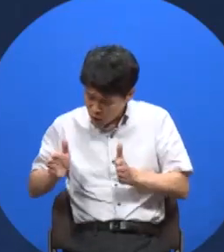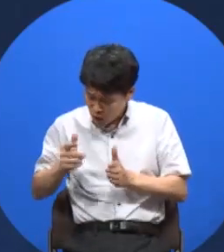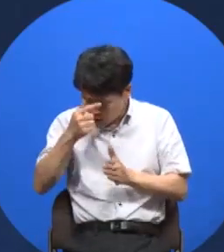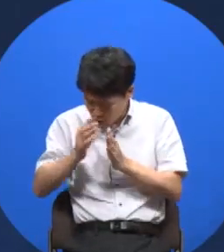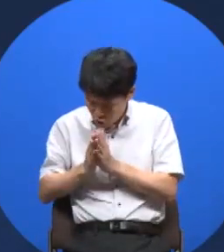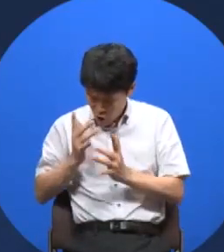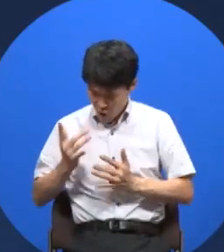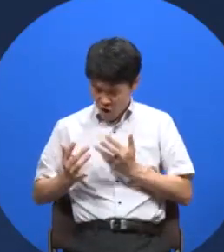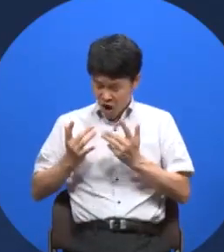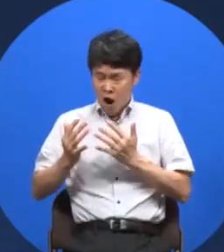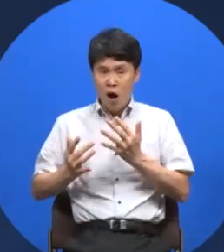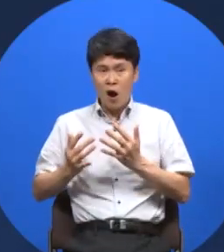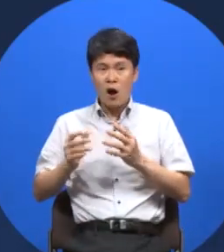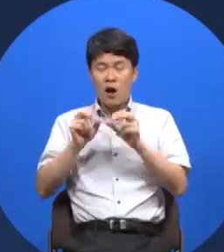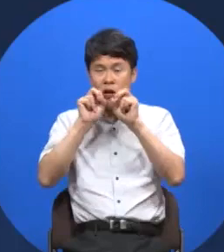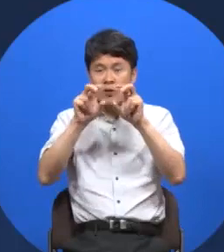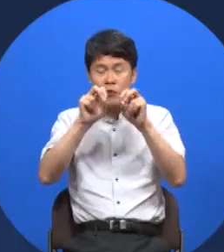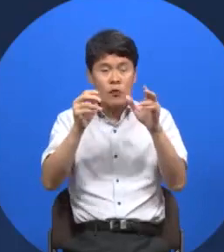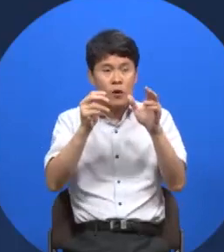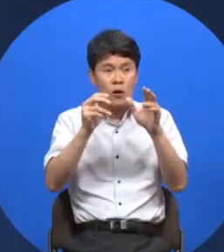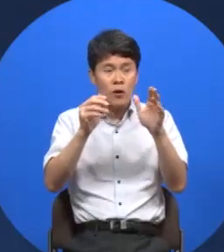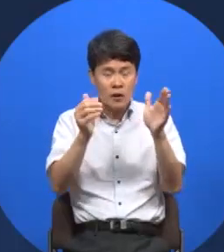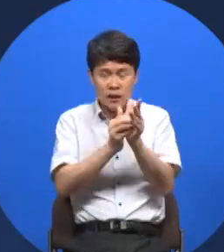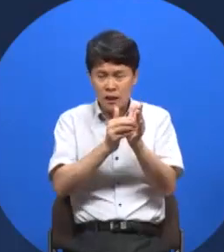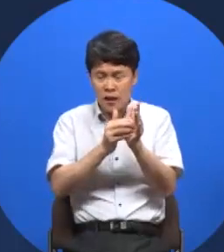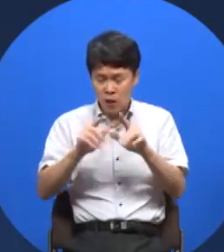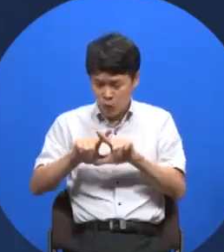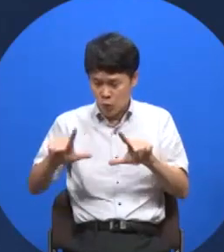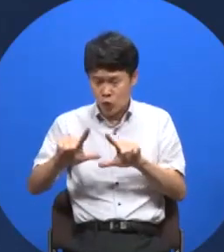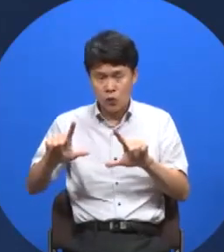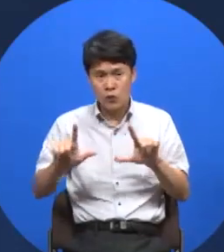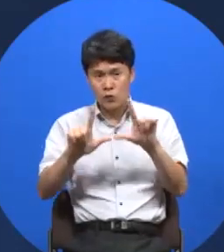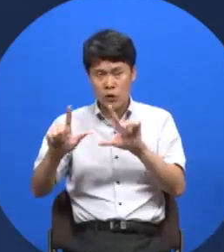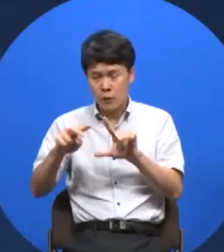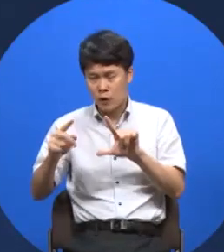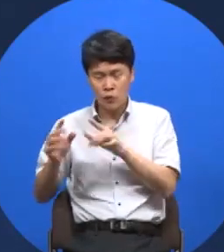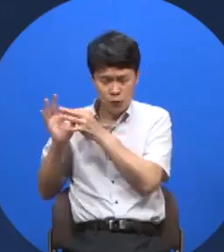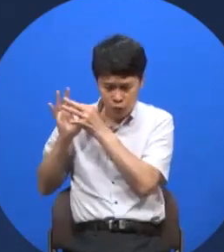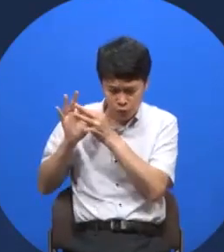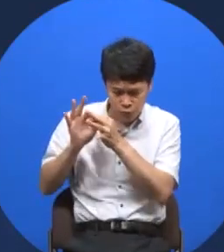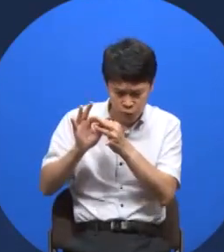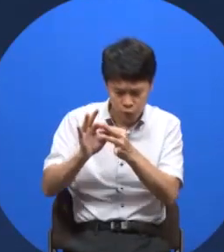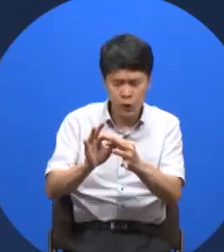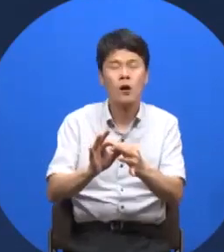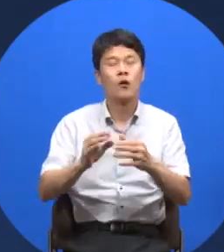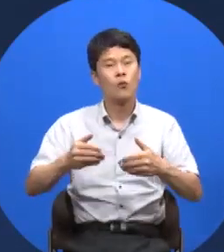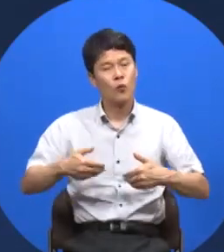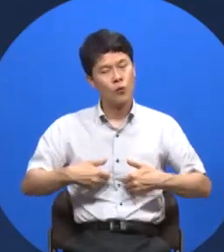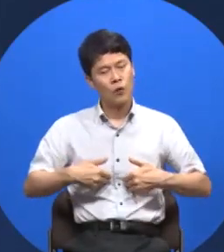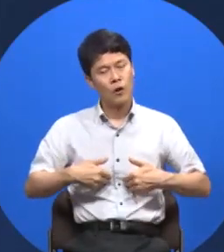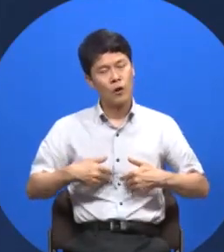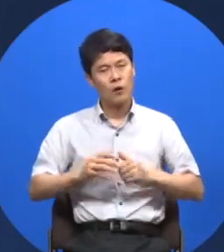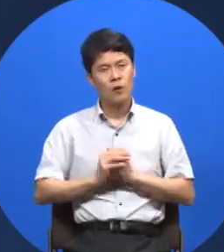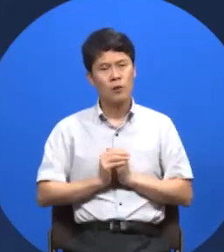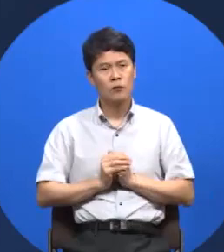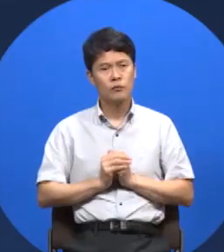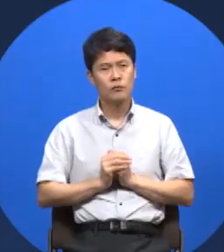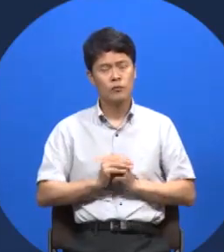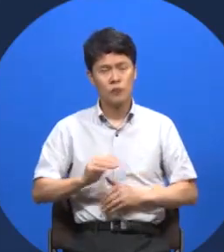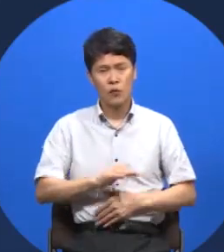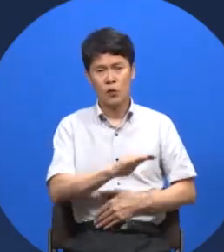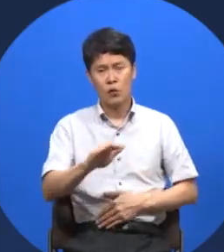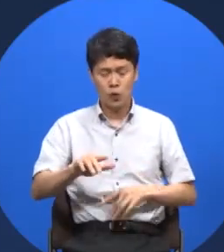기도의 불길이 선교 후 우리의 일상의 마당에도 계속되게 하는 일입니다. 사실